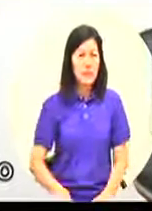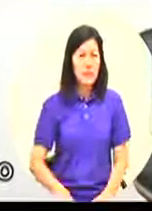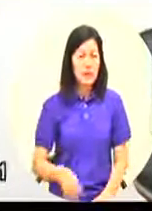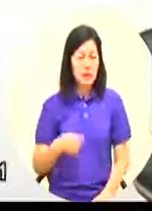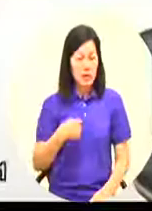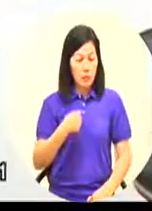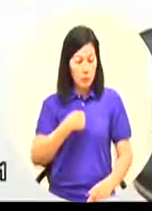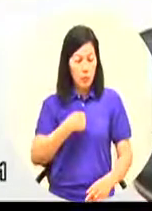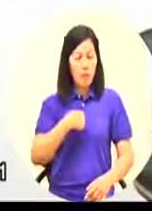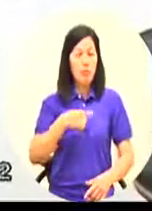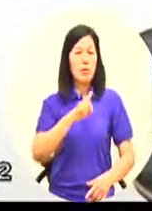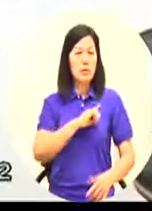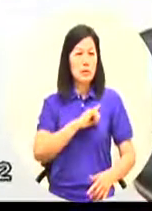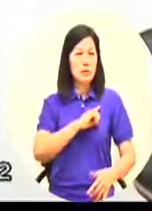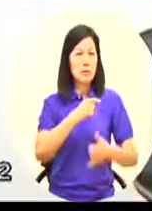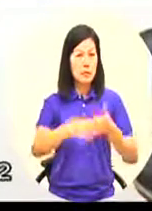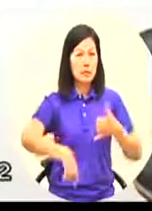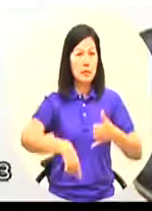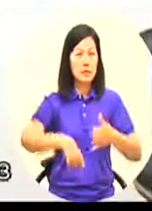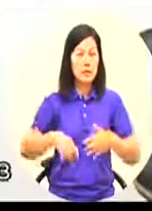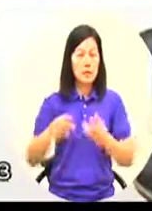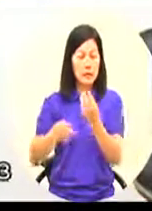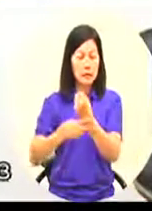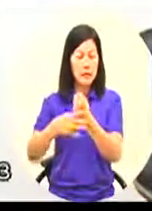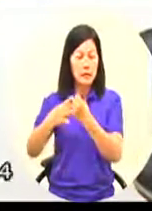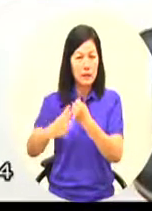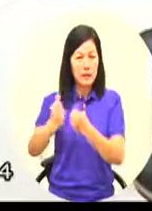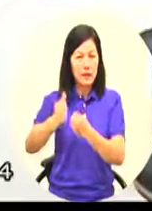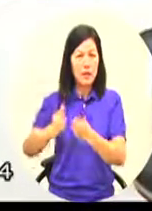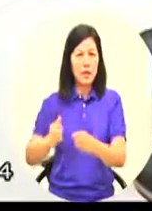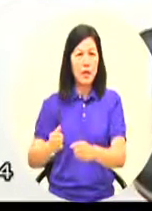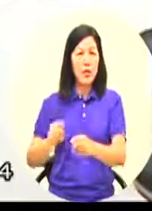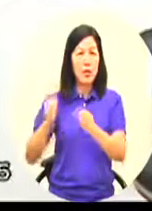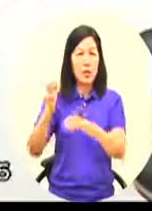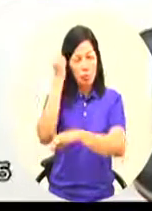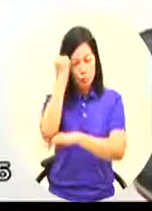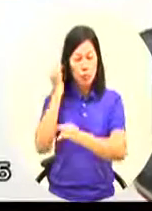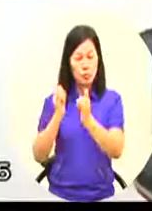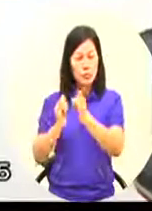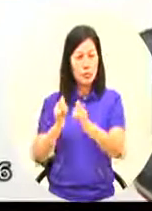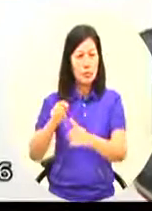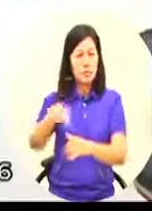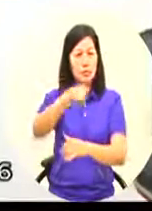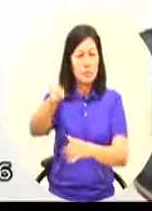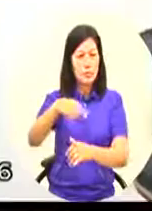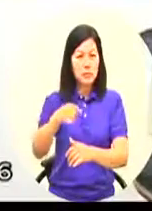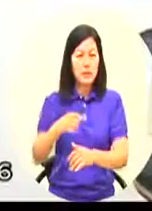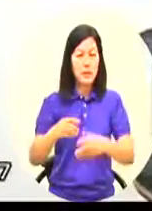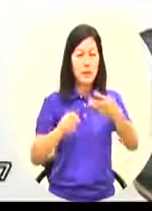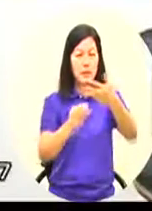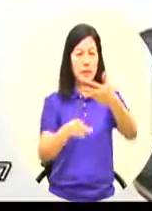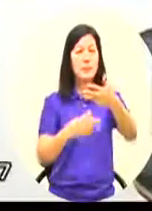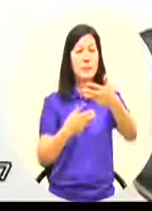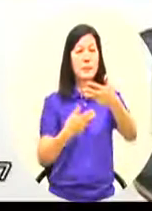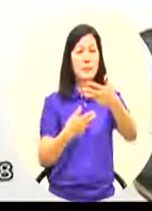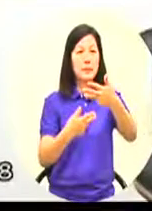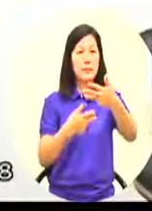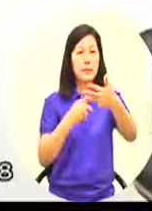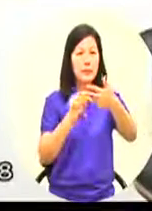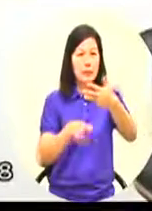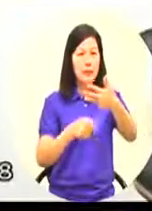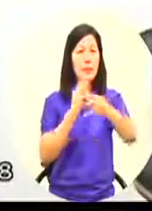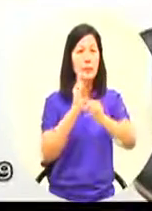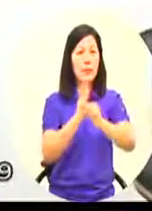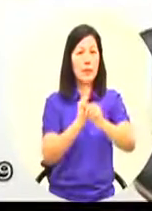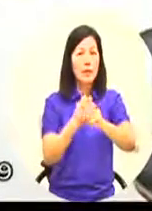括里长，包括当地的民众，都是在八月中施工单位要做的时